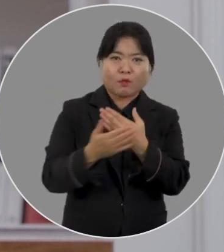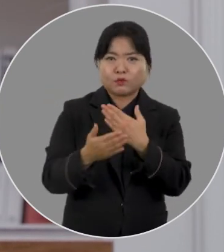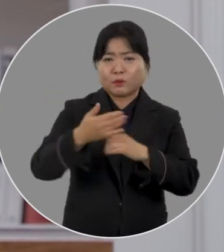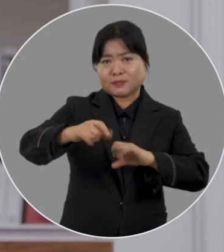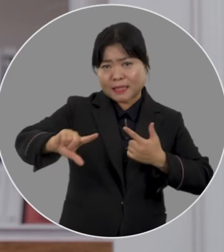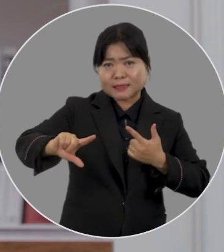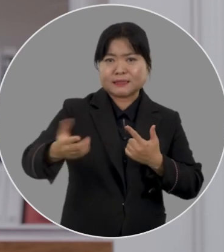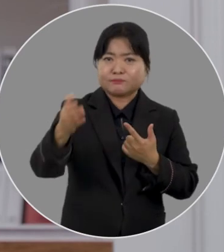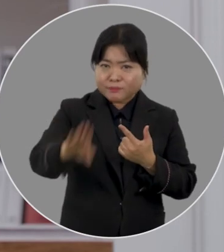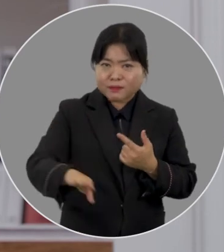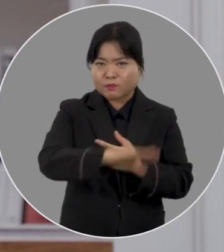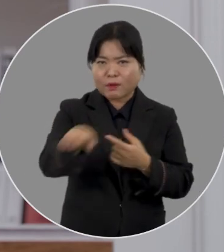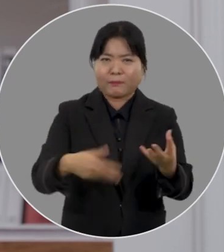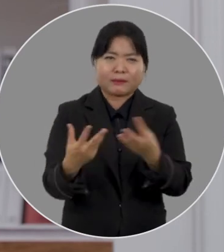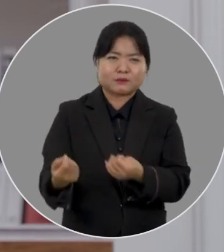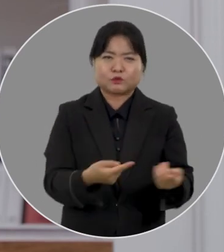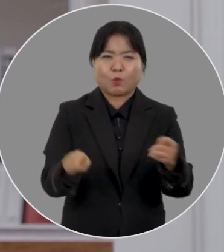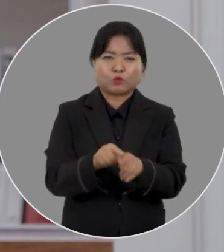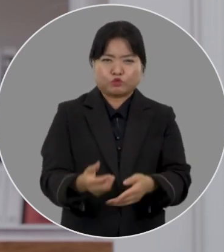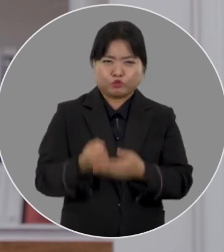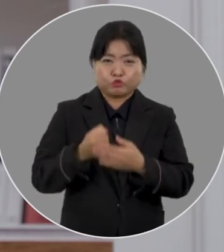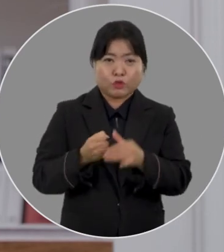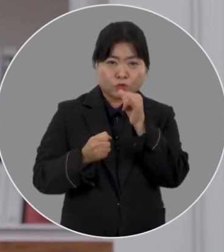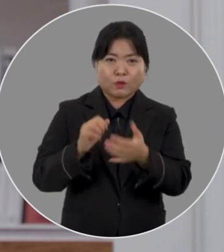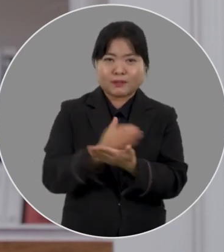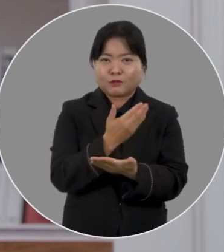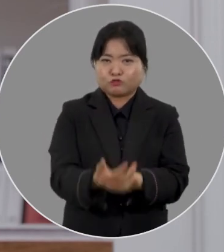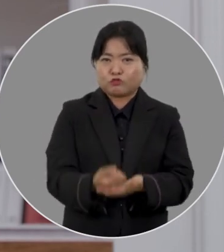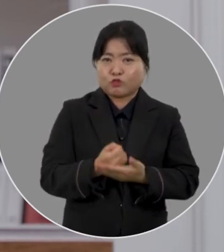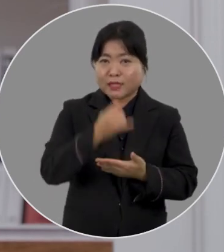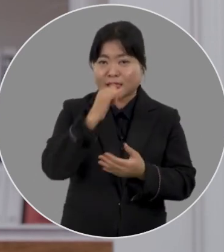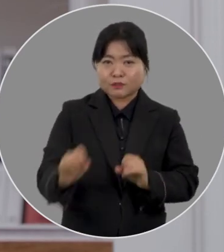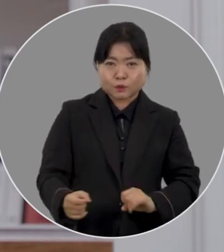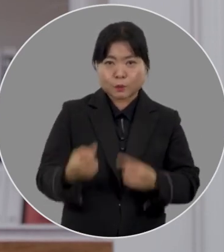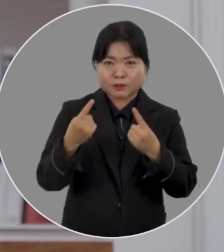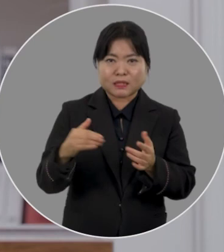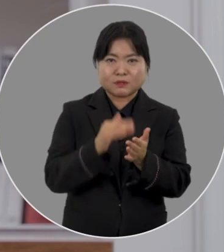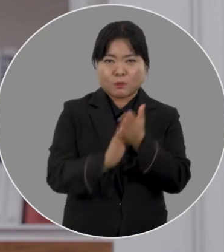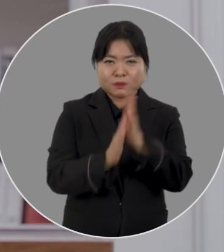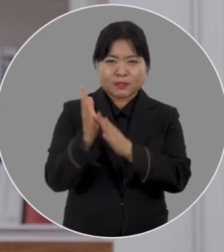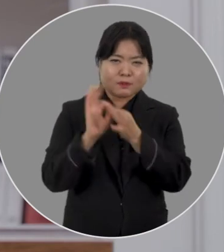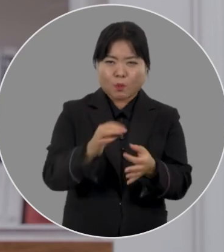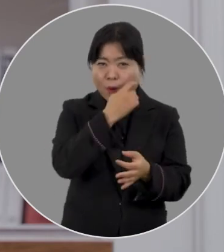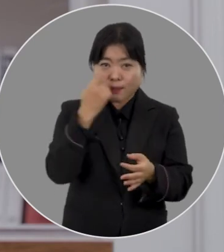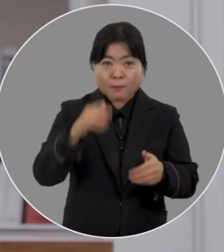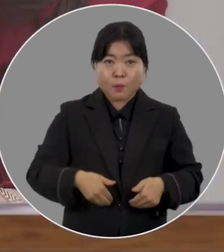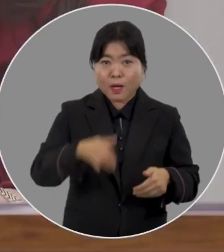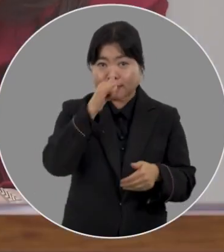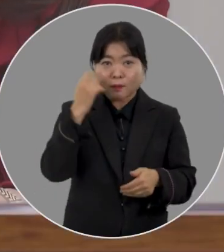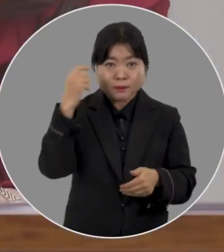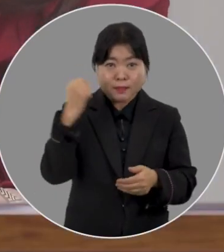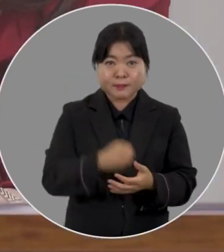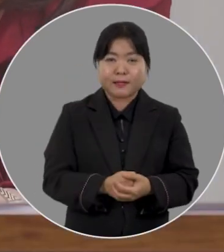차이가 있지만 우리가 많은 것을 공유하고 있고 나누고 있다는 것도 동시에 끊임없이 확인할 필요가 있다는 생각이 듭니다.